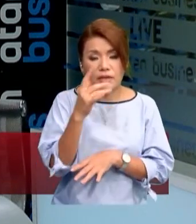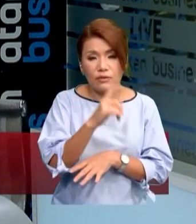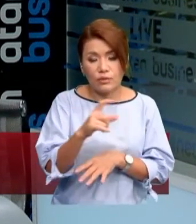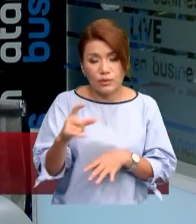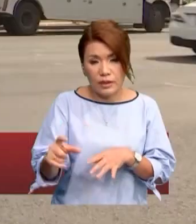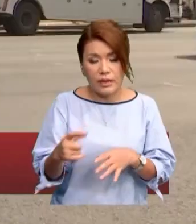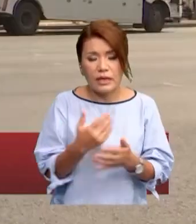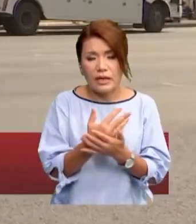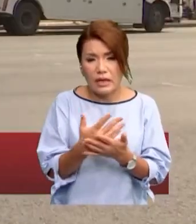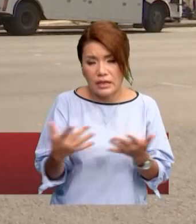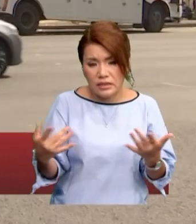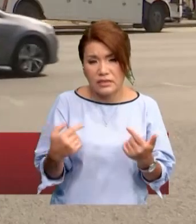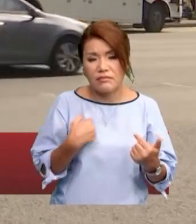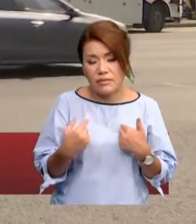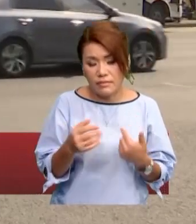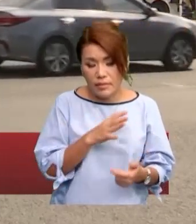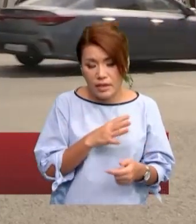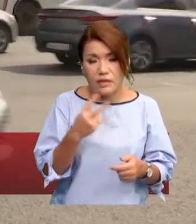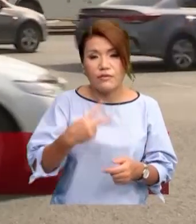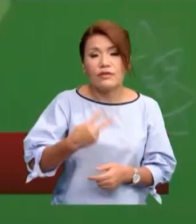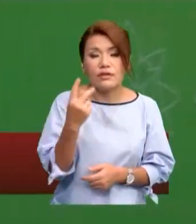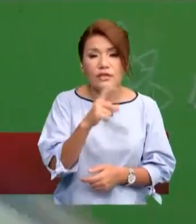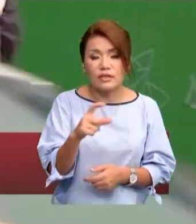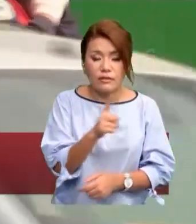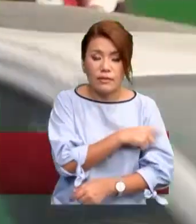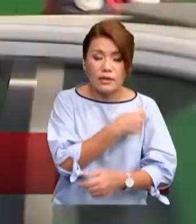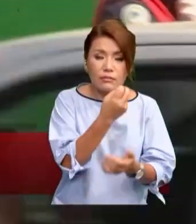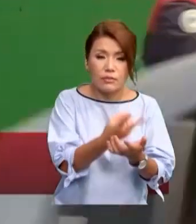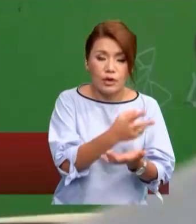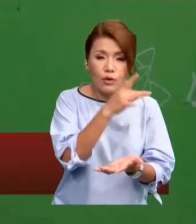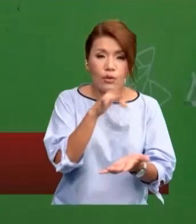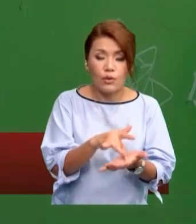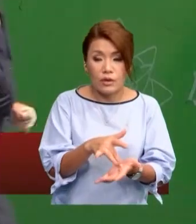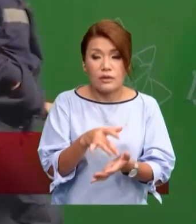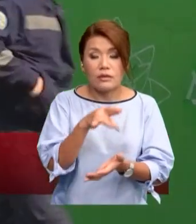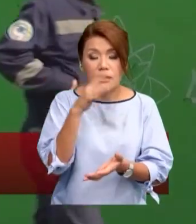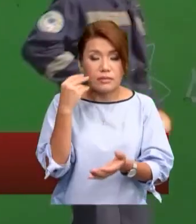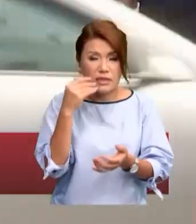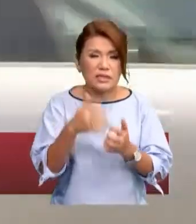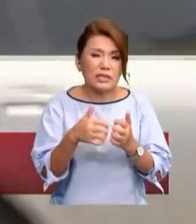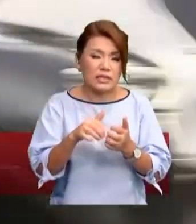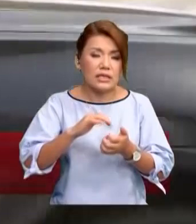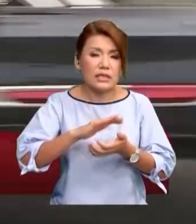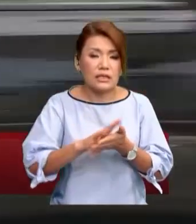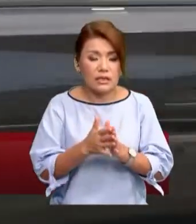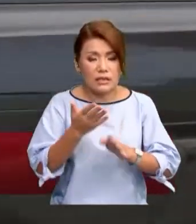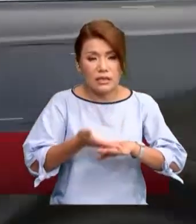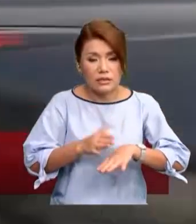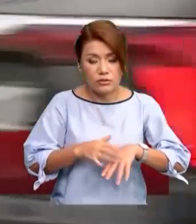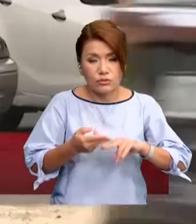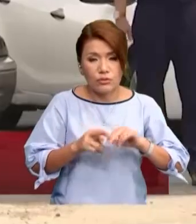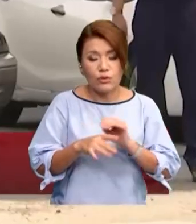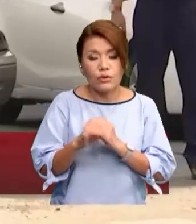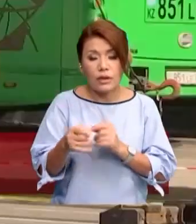получили различные травмы. 22 пассажира госпитализированы в больнице города. Их состояние средней степени тяжести. Произошло это